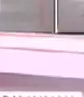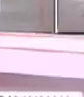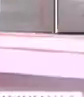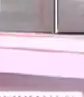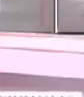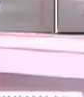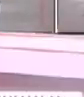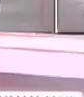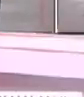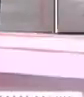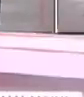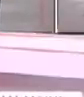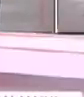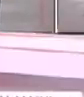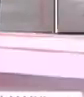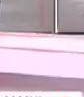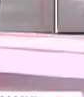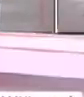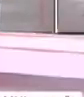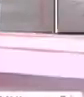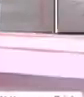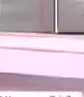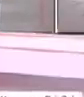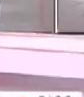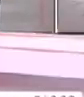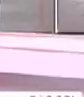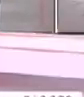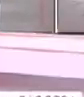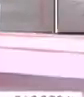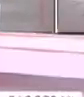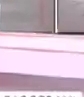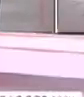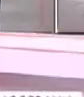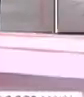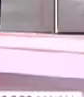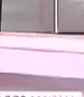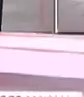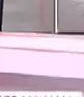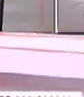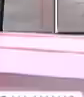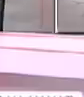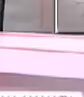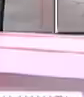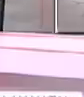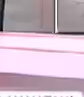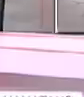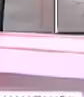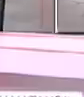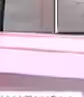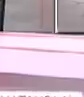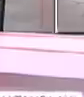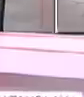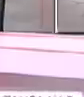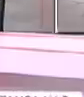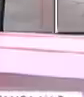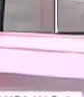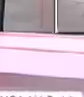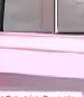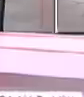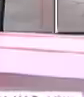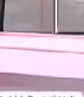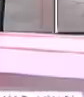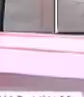Baik, Nasional 8 edisi 1 Disember berakhir di sini untuk memberi laluan kepada siaran langsung perlawanan separuh akhir pertama Piala AFF